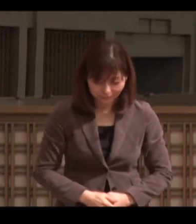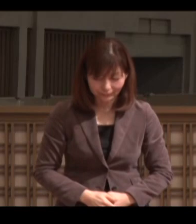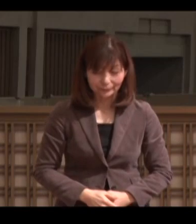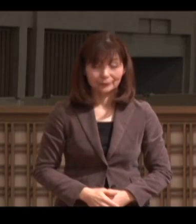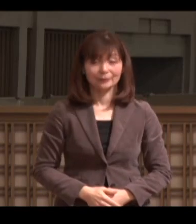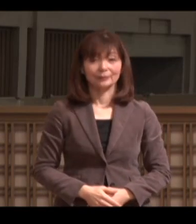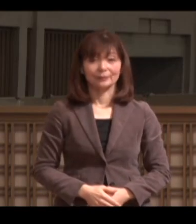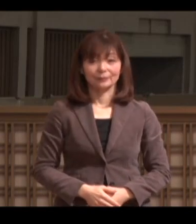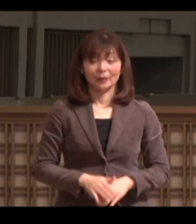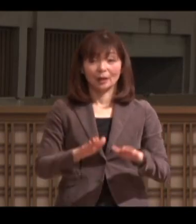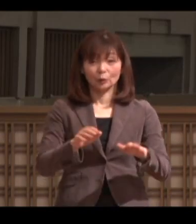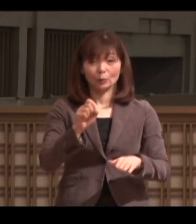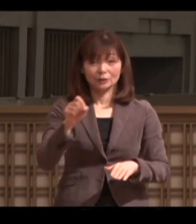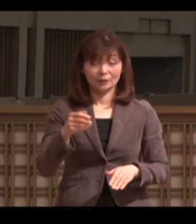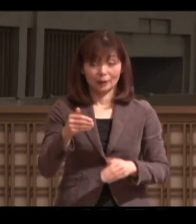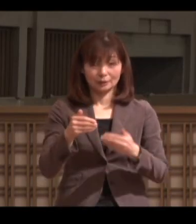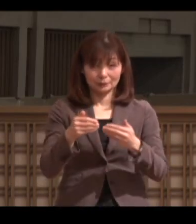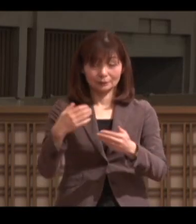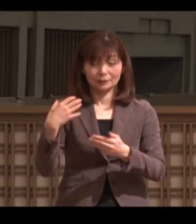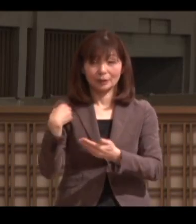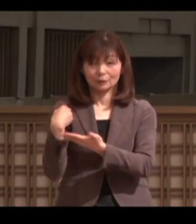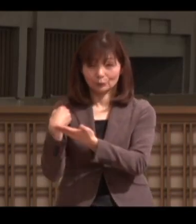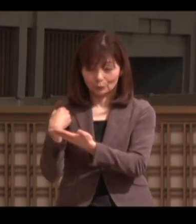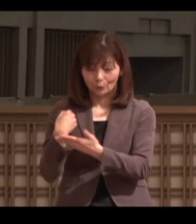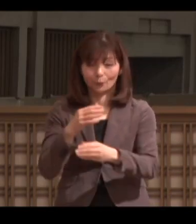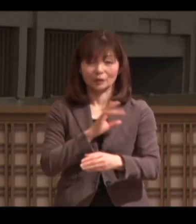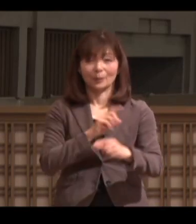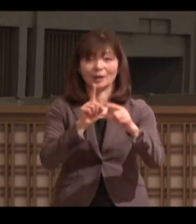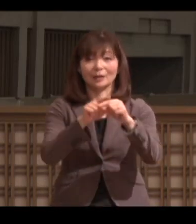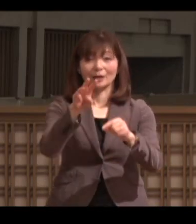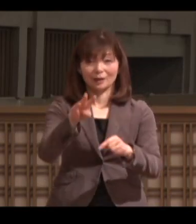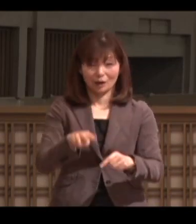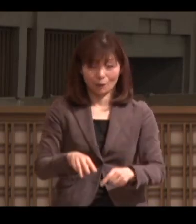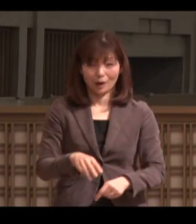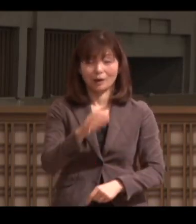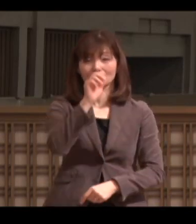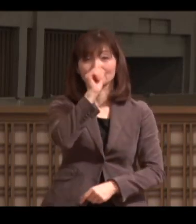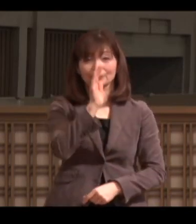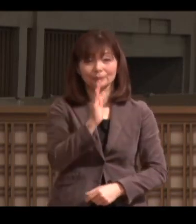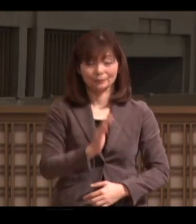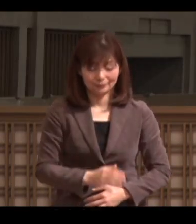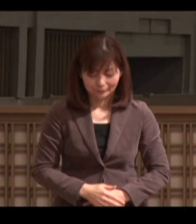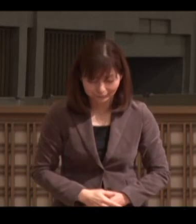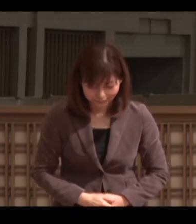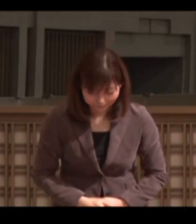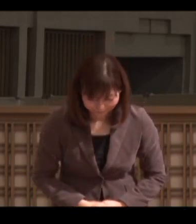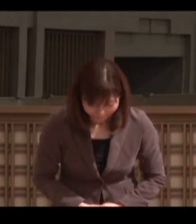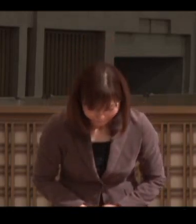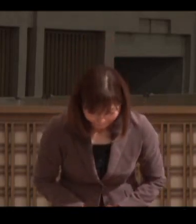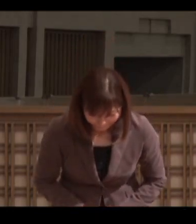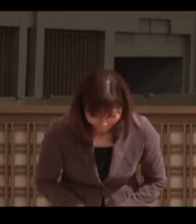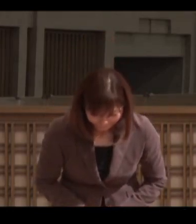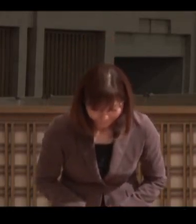そして本日司会を務めさせていただきます中と申しますどうぞよろしくお願いいたし